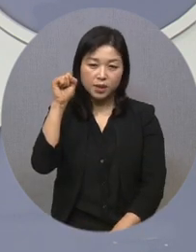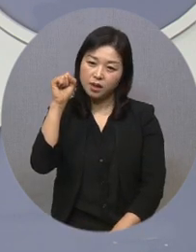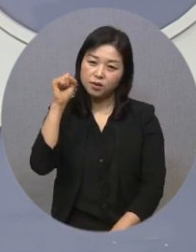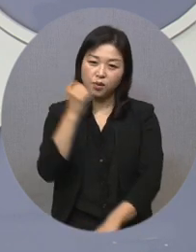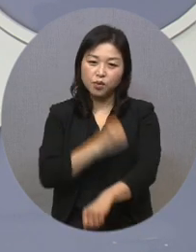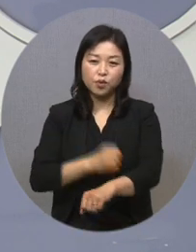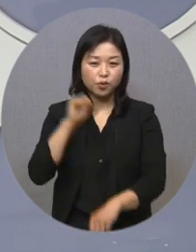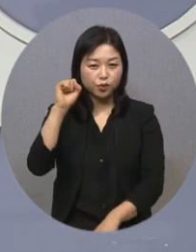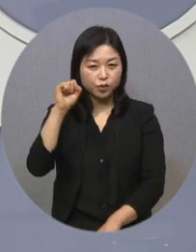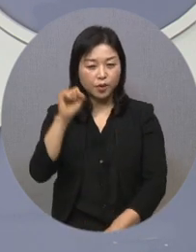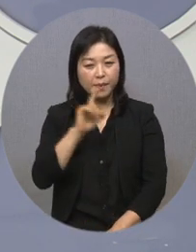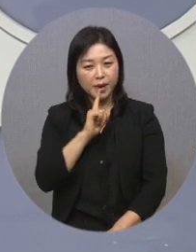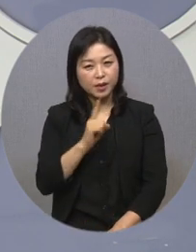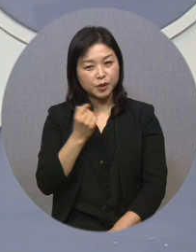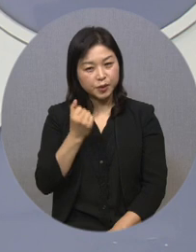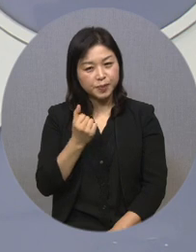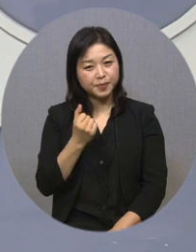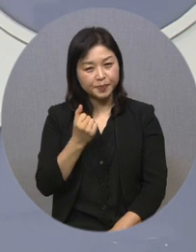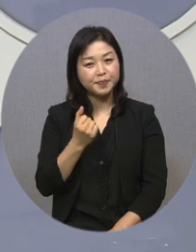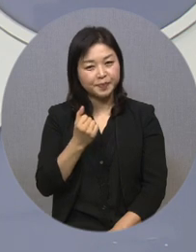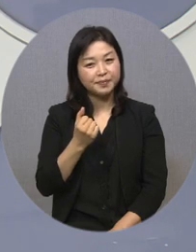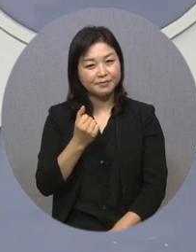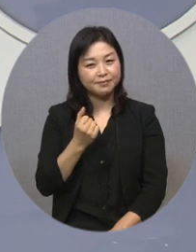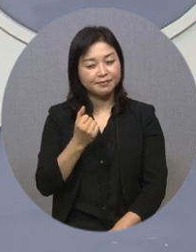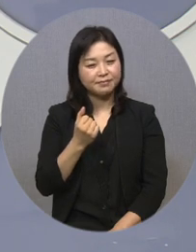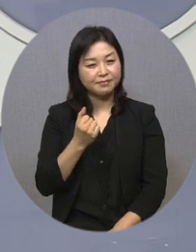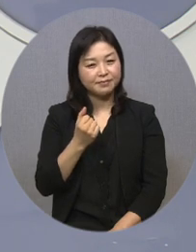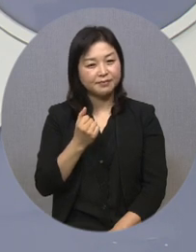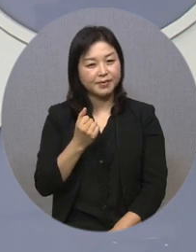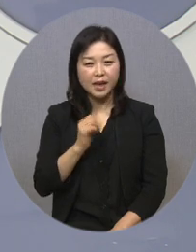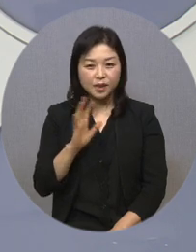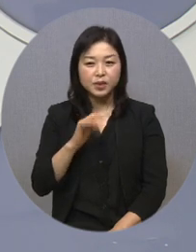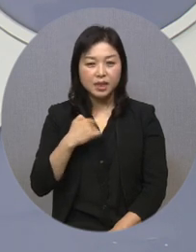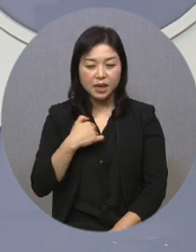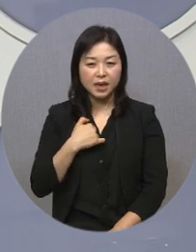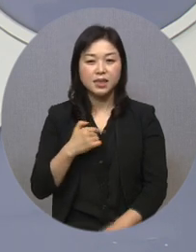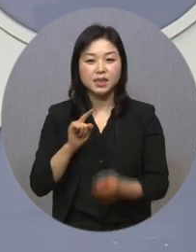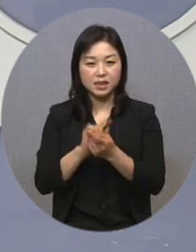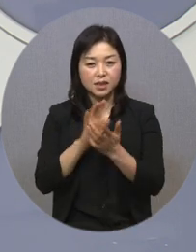노동운동이라고 이야기하기도 그렇지만 현장에서 일을 했던 기억이 있습니다.